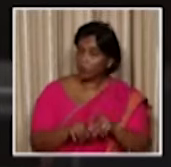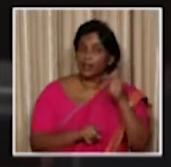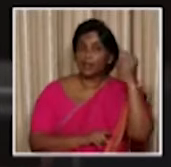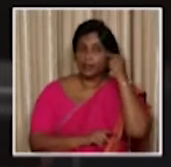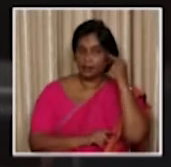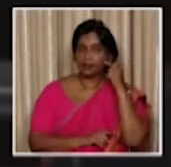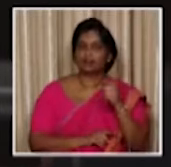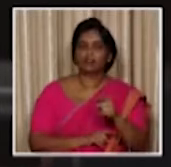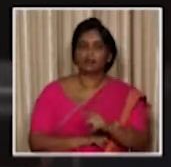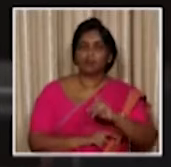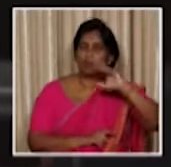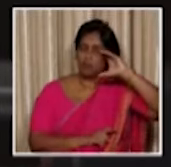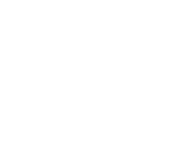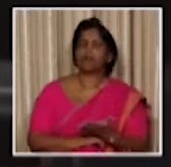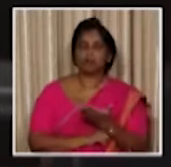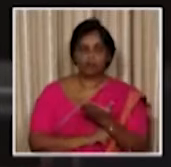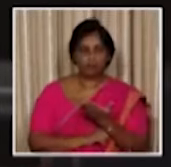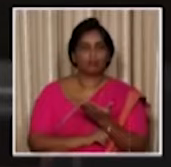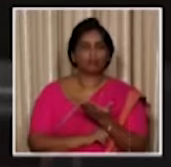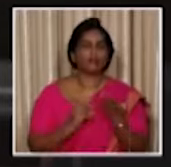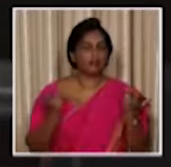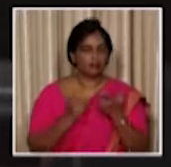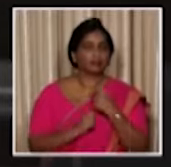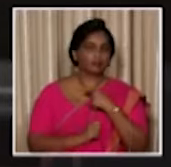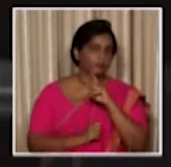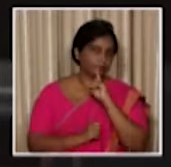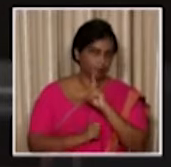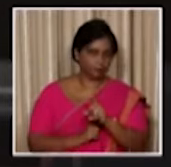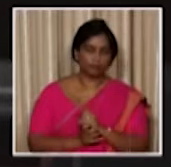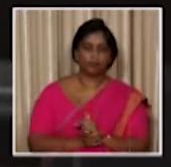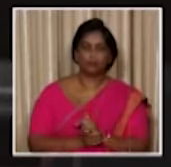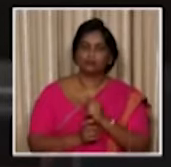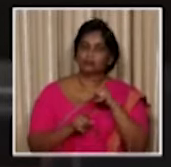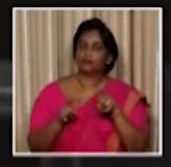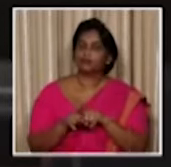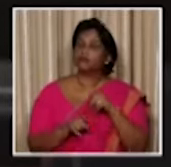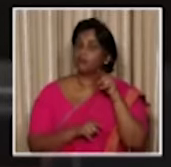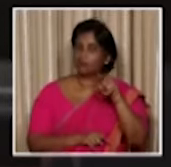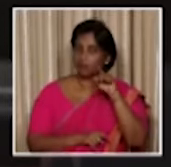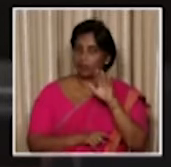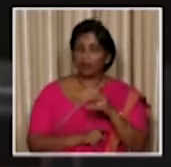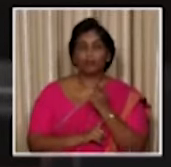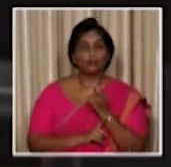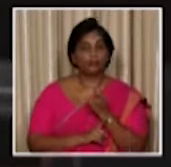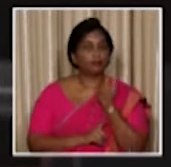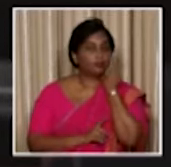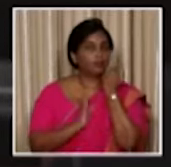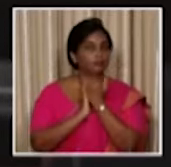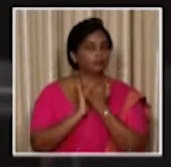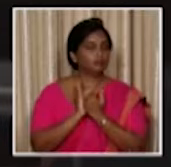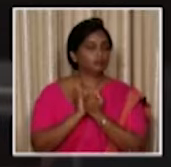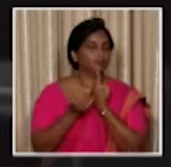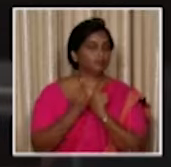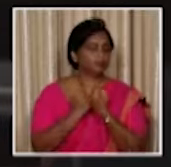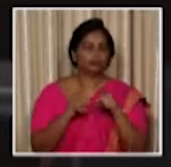හිතනවනම් ඊට වඩා මෝඩකමක් නැහැ කියන එක මම කියන්නට ඕන. ඒ නිසා එතුමාගේ ආර්ථික න්‍යායන්